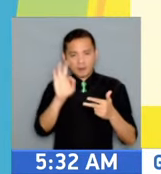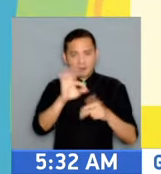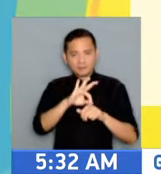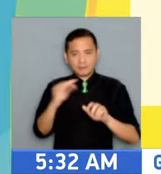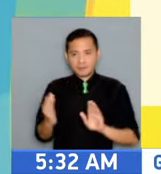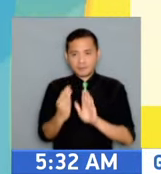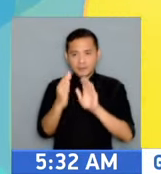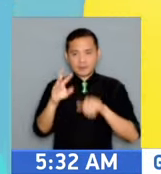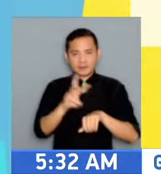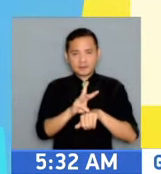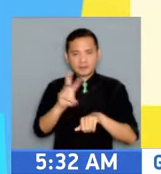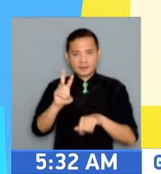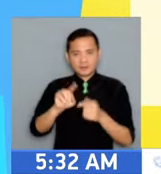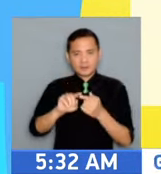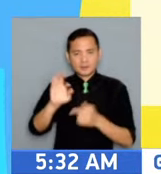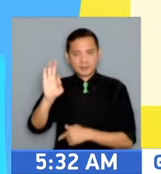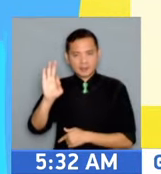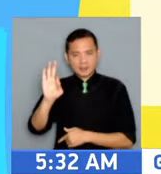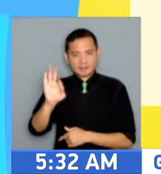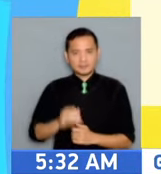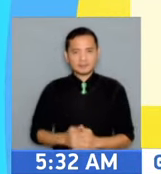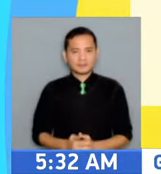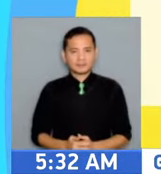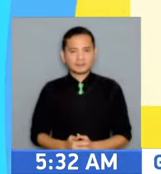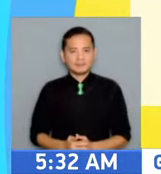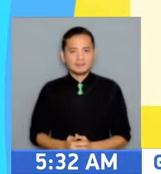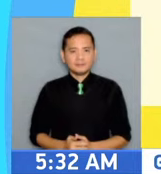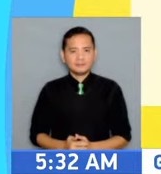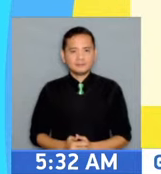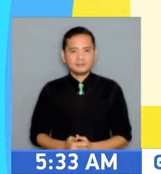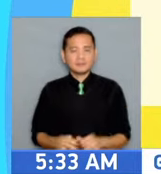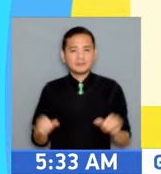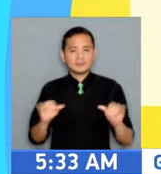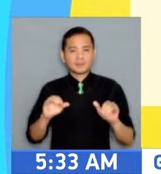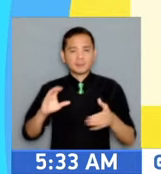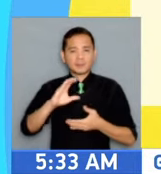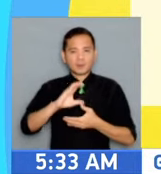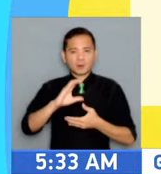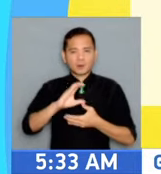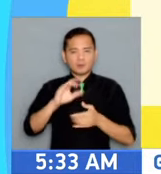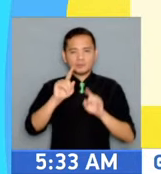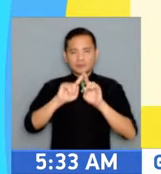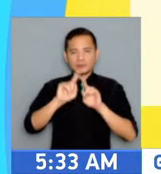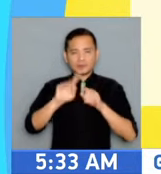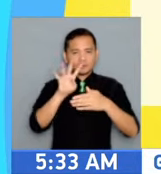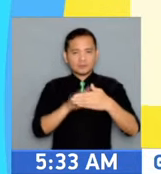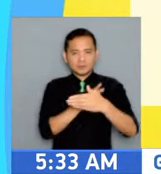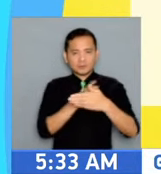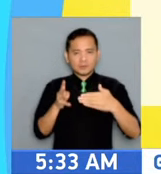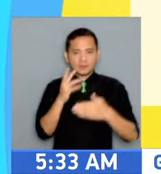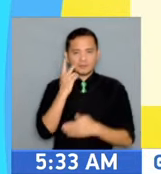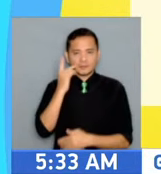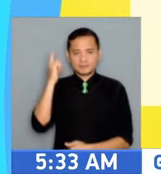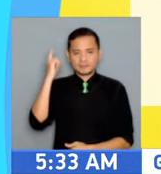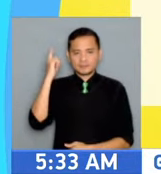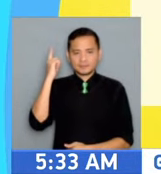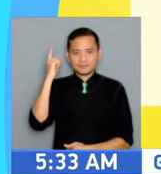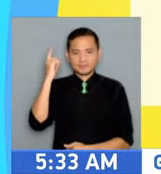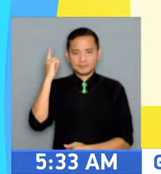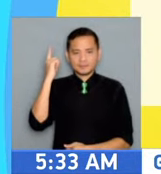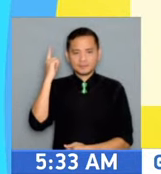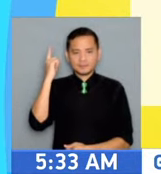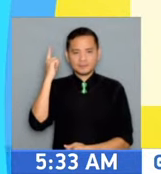hanggang 9 a.m. Ang afternoon classes naman sa Caloocan, asynchronous tuwing Lunes at Martes. In-person classes tuwing Miyerkules at